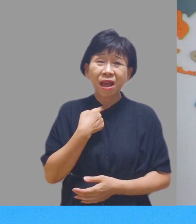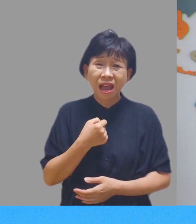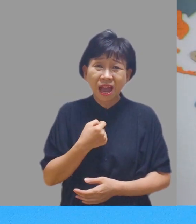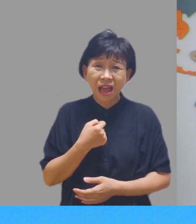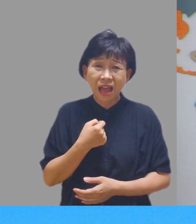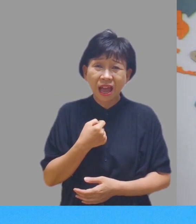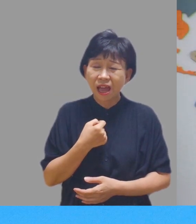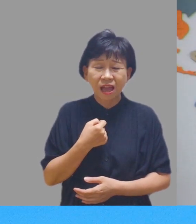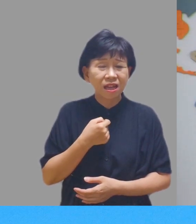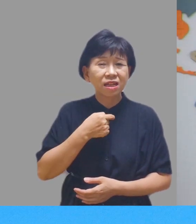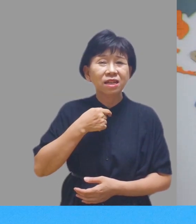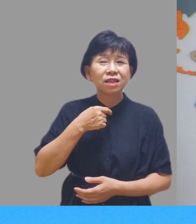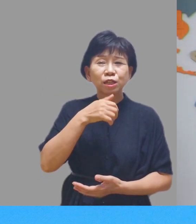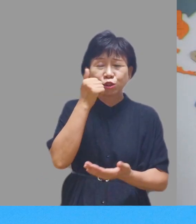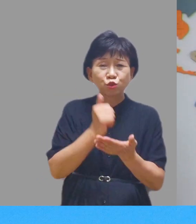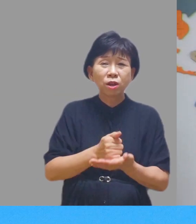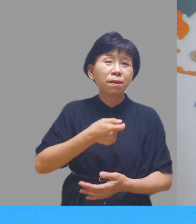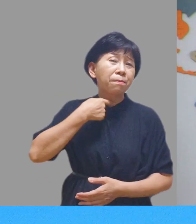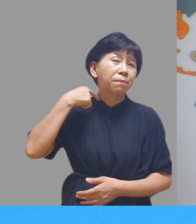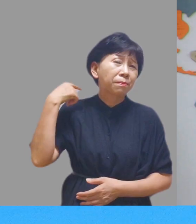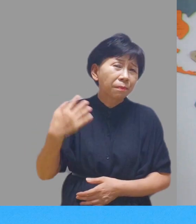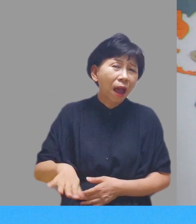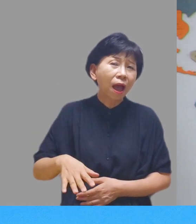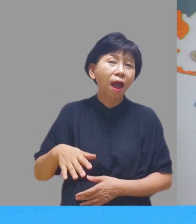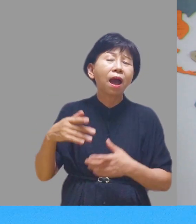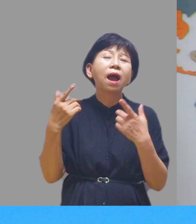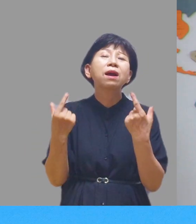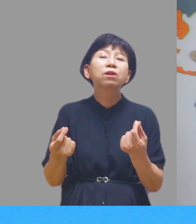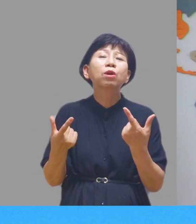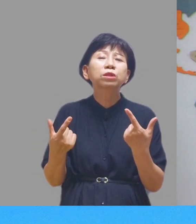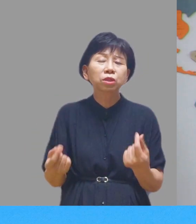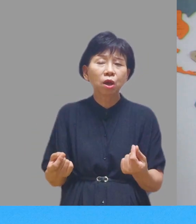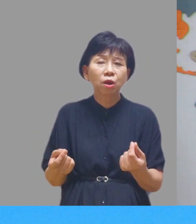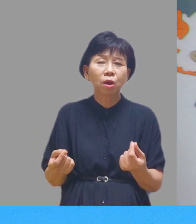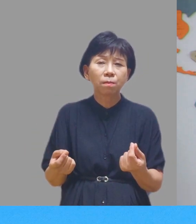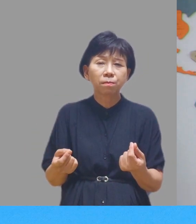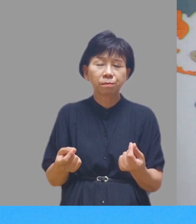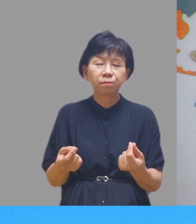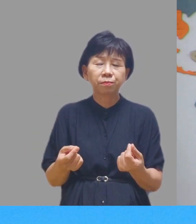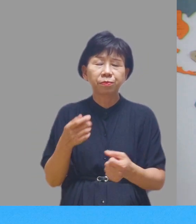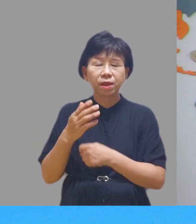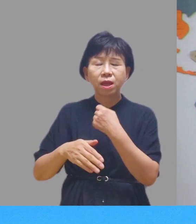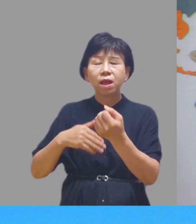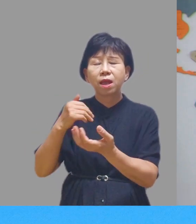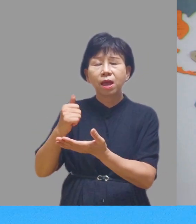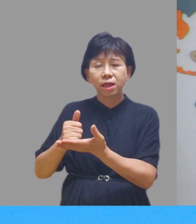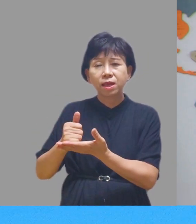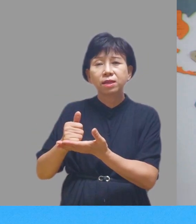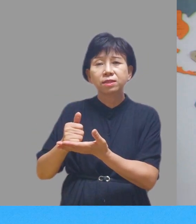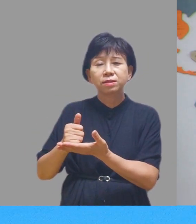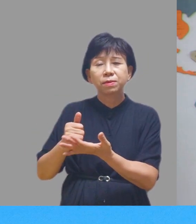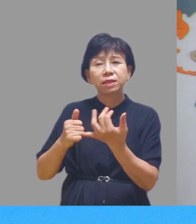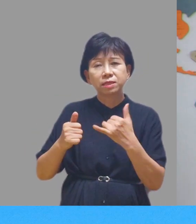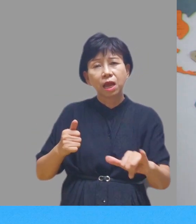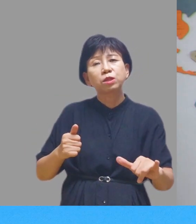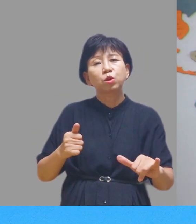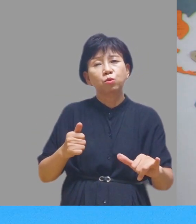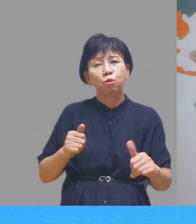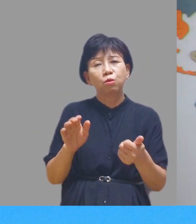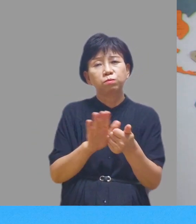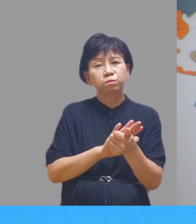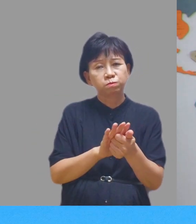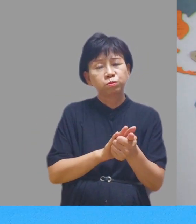그 죄를 지은 경험조차도 없는 하나님의 사람으로 대신하신다. 그렇게